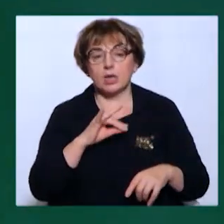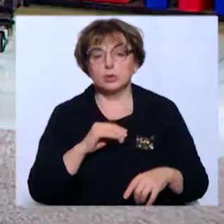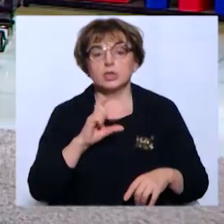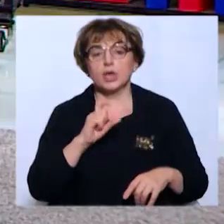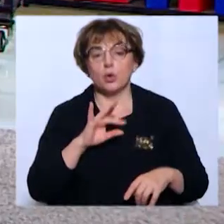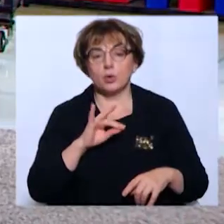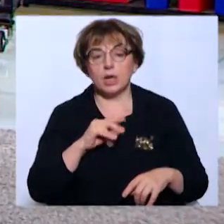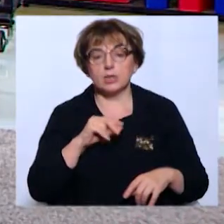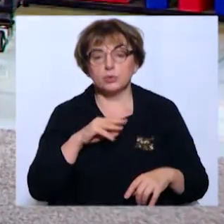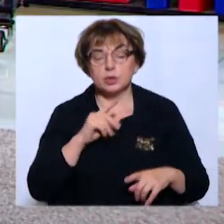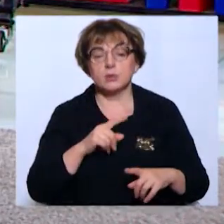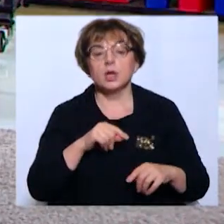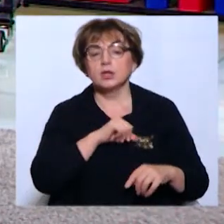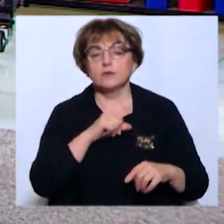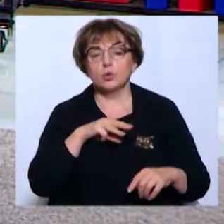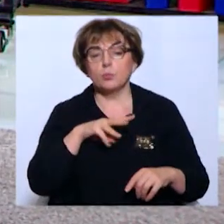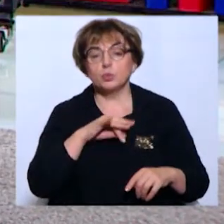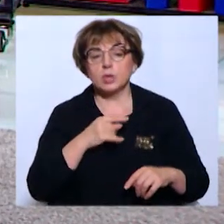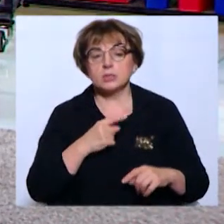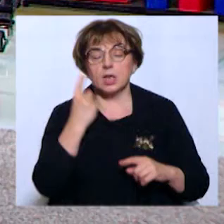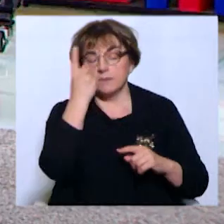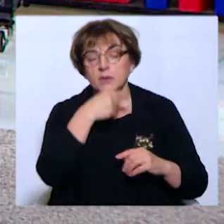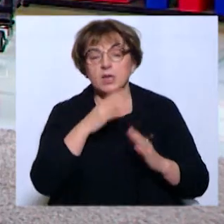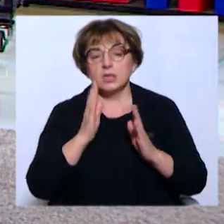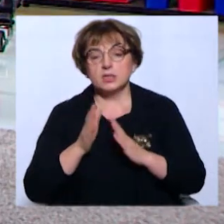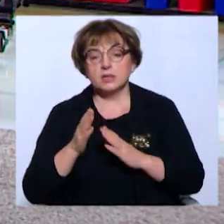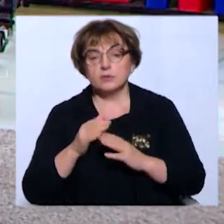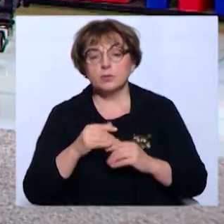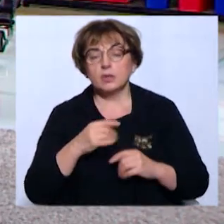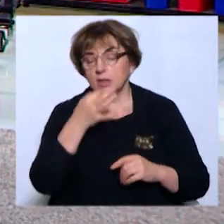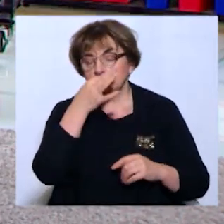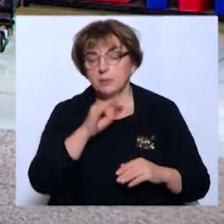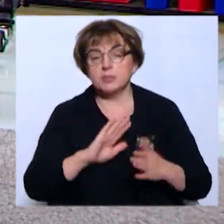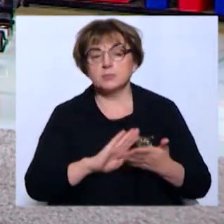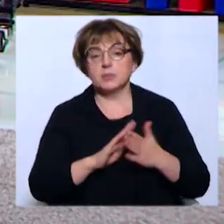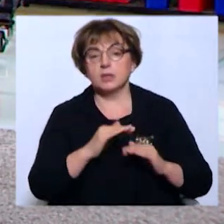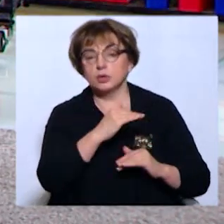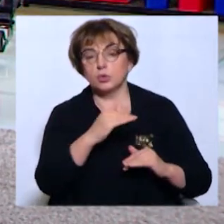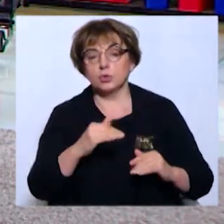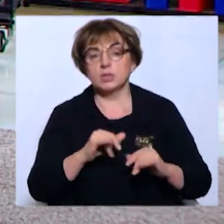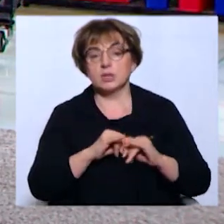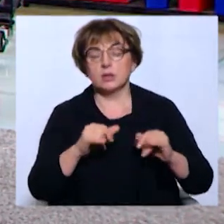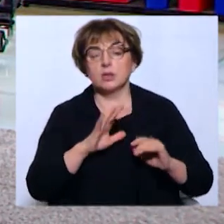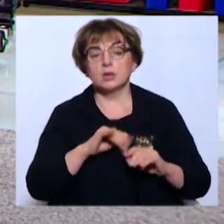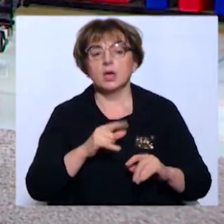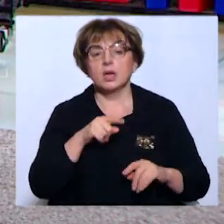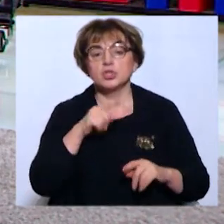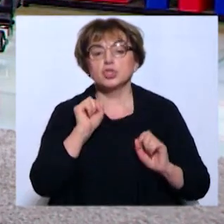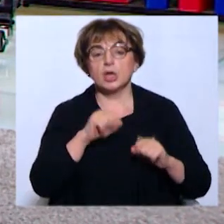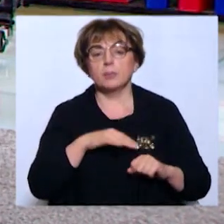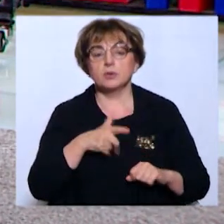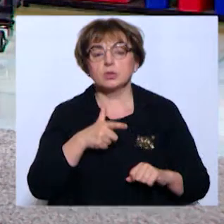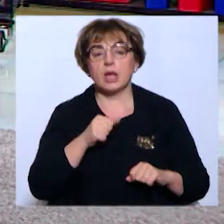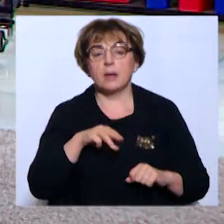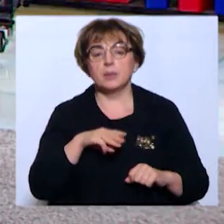და მუტაცია ხდება ინდივიდუალური განვითარების ნებისმიერ ეტაპზე. ეს შეიძლება იყოს გამეტები,